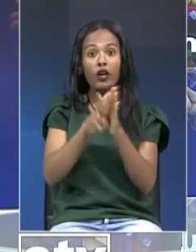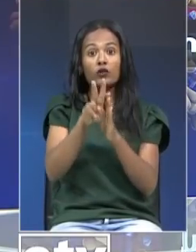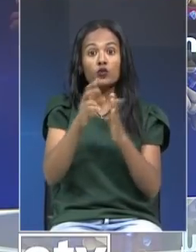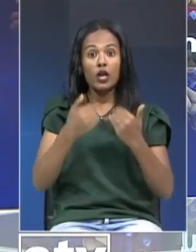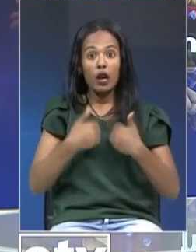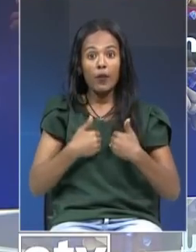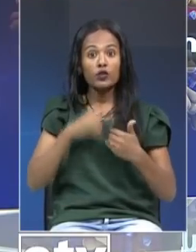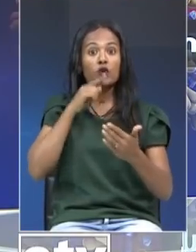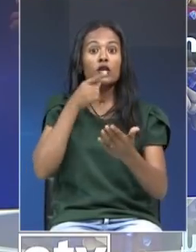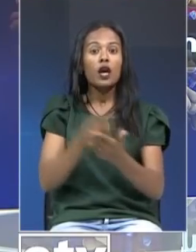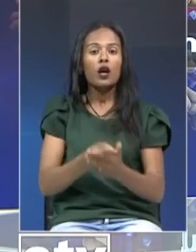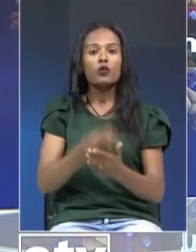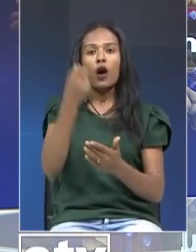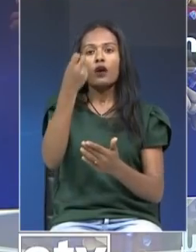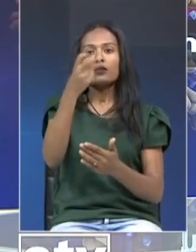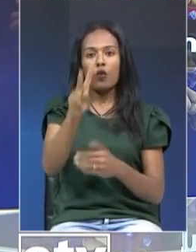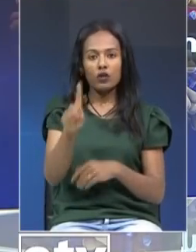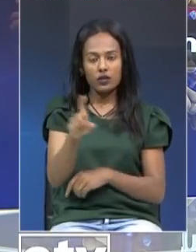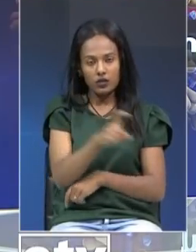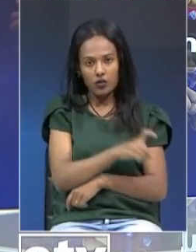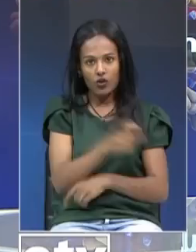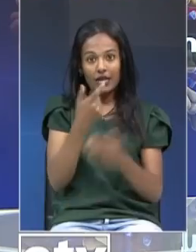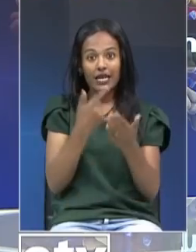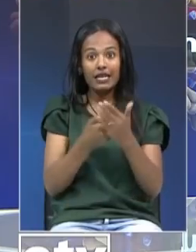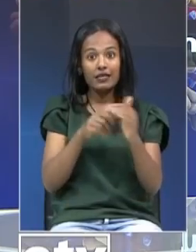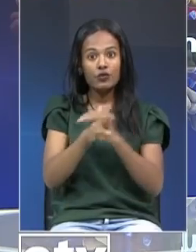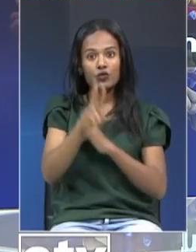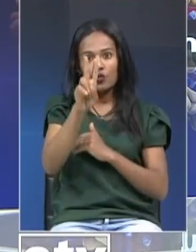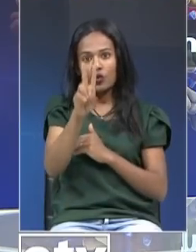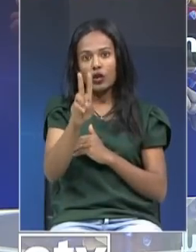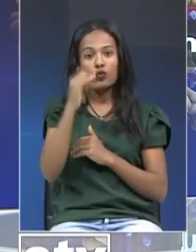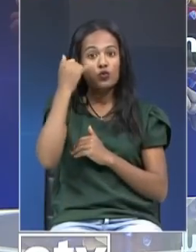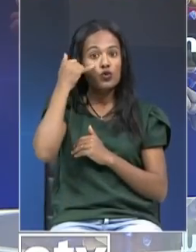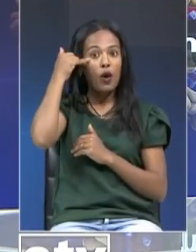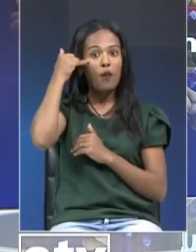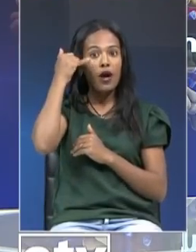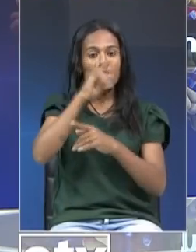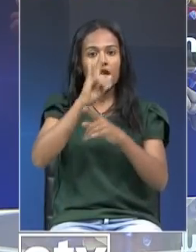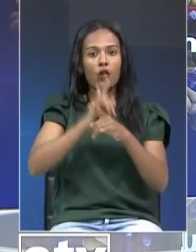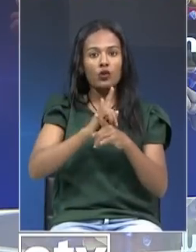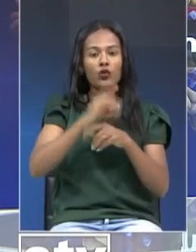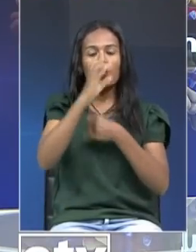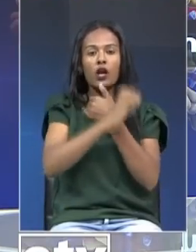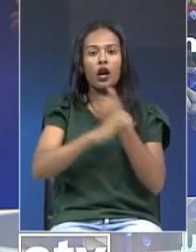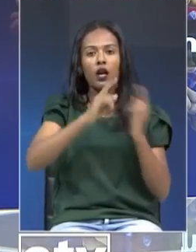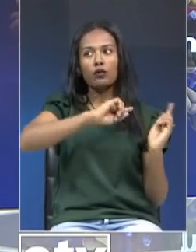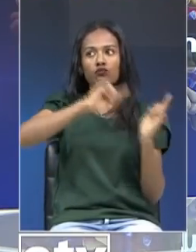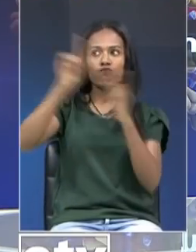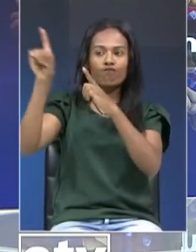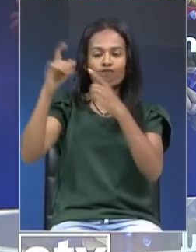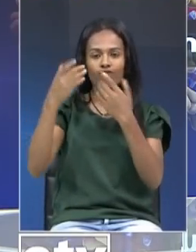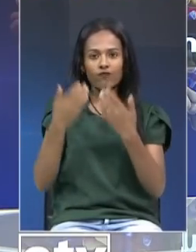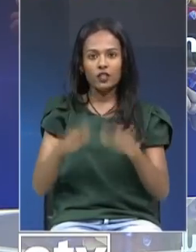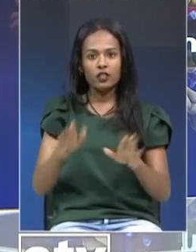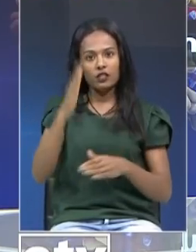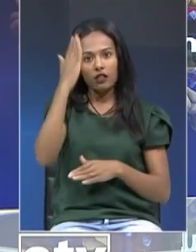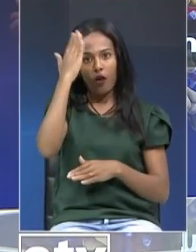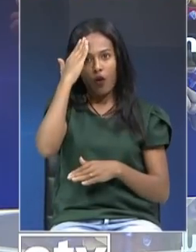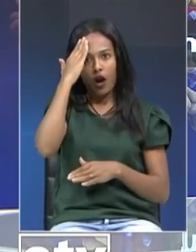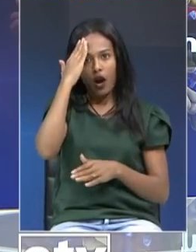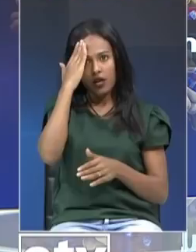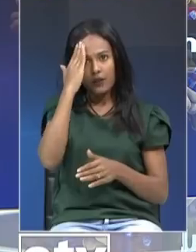እንዳለባቸው የተረጋገጡት ደግሞ 12 ሲሆኑ ከነኚህ ውስጥ ሁለቱ የጃፓን ዜጎች ወደ ሀገራቸው መመለሳቸውም የሚታወስ